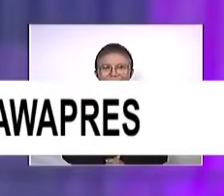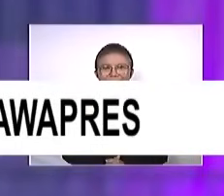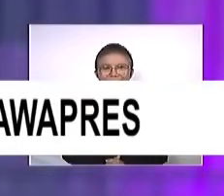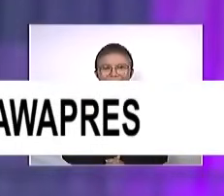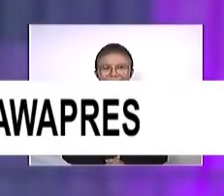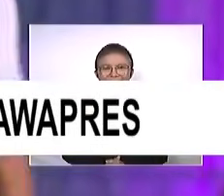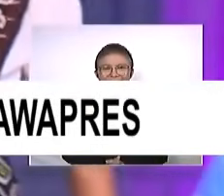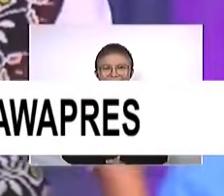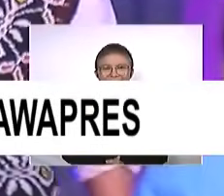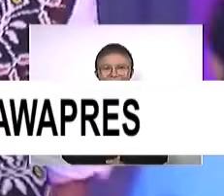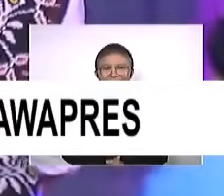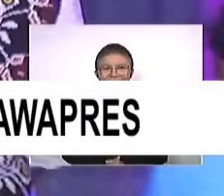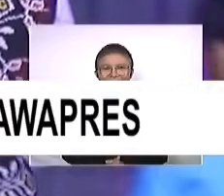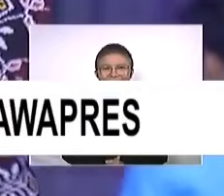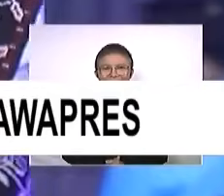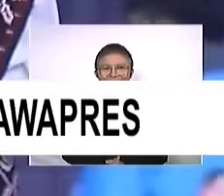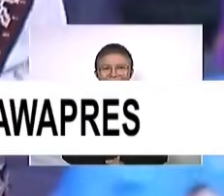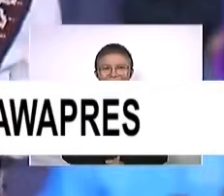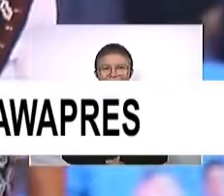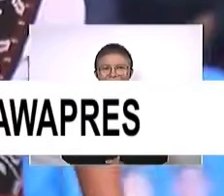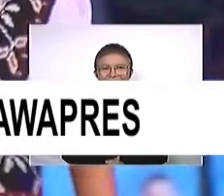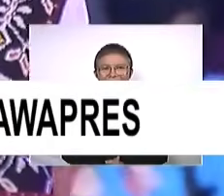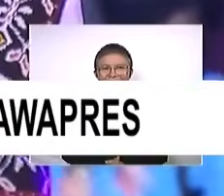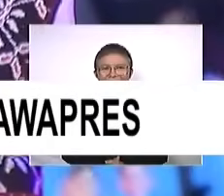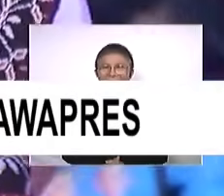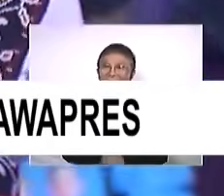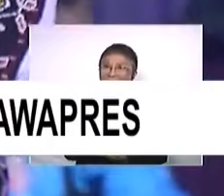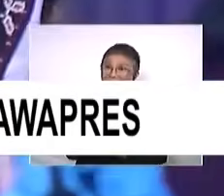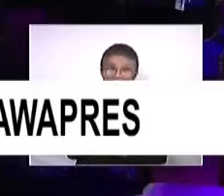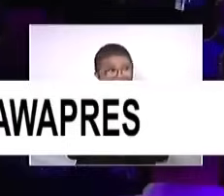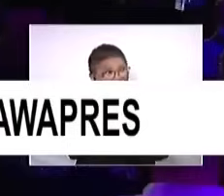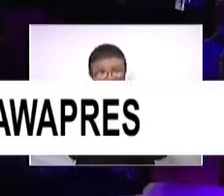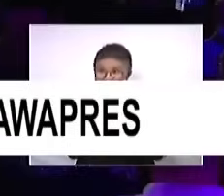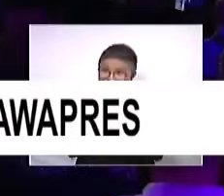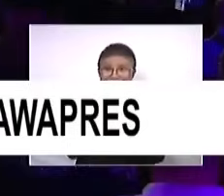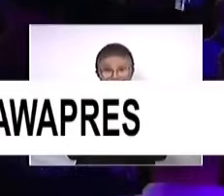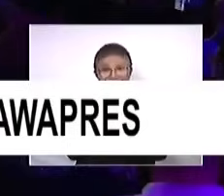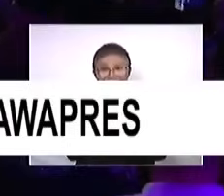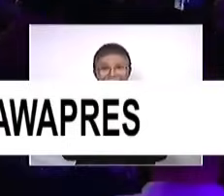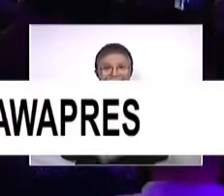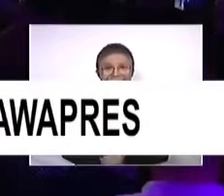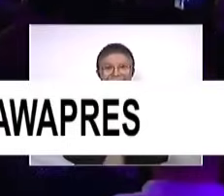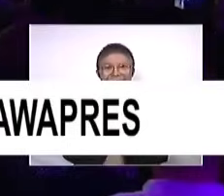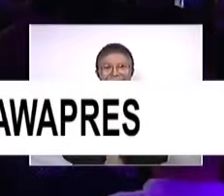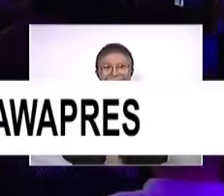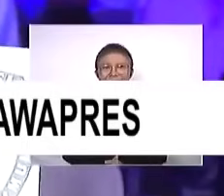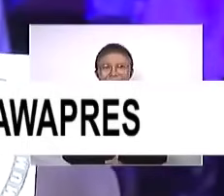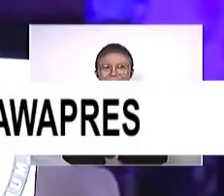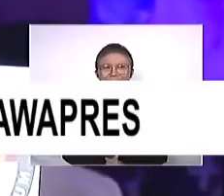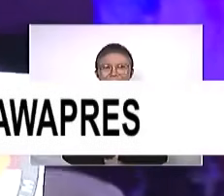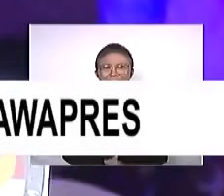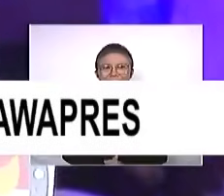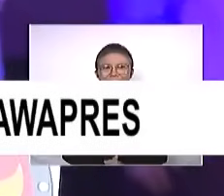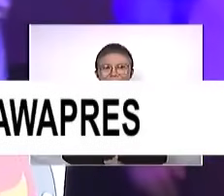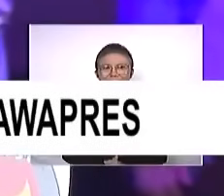kelebihan daripada Gibran ketika diragukan muncul sebagai eh cawapres yang tadi yang apa bisa